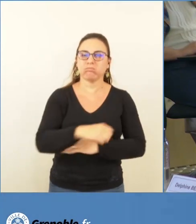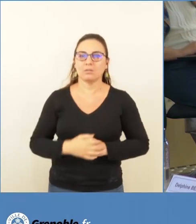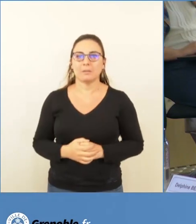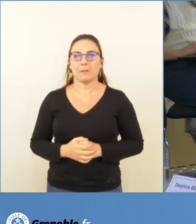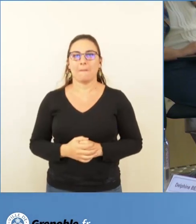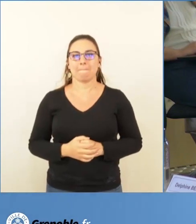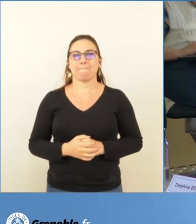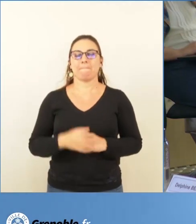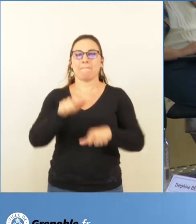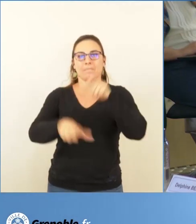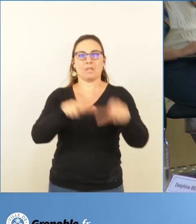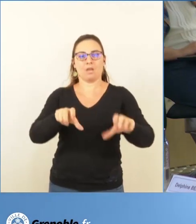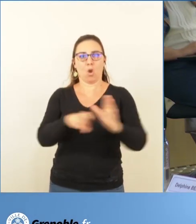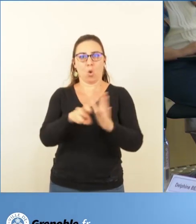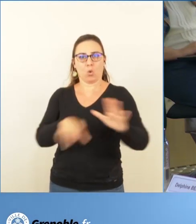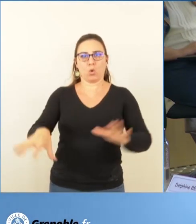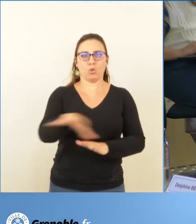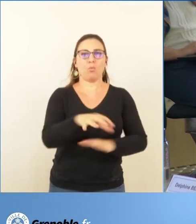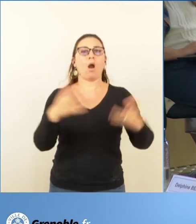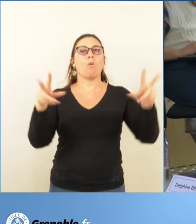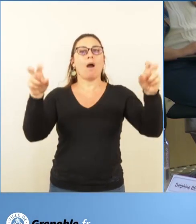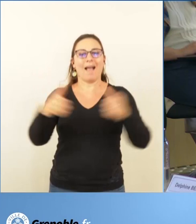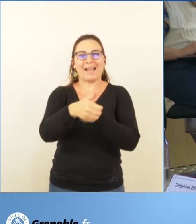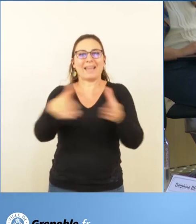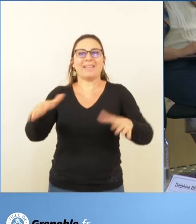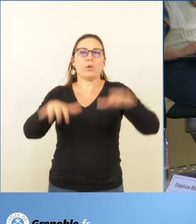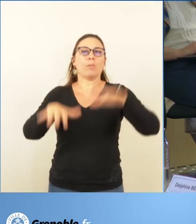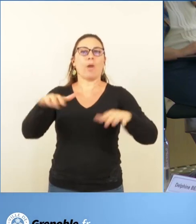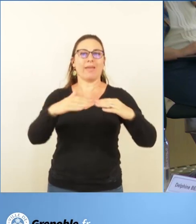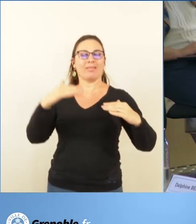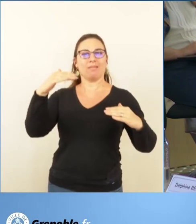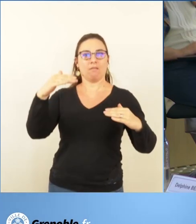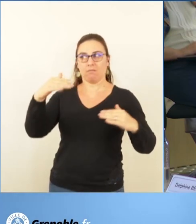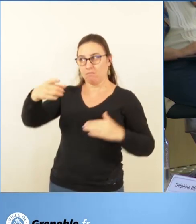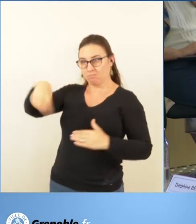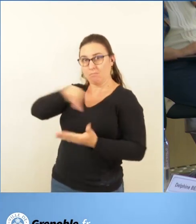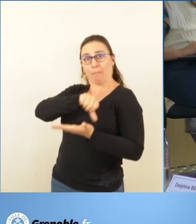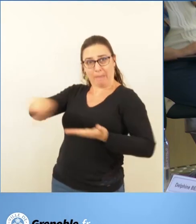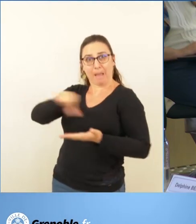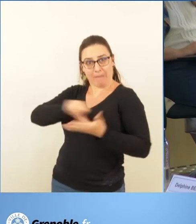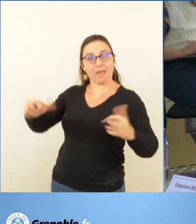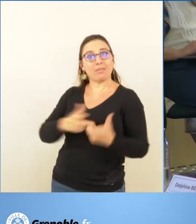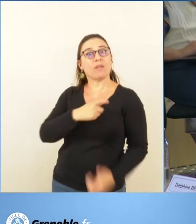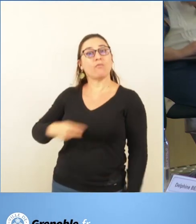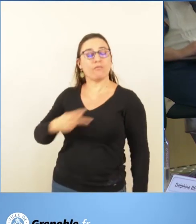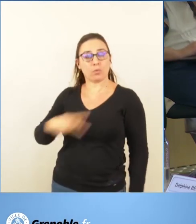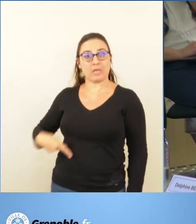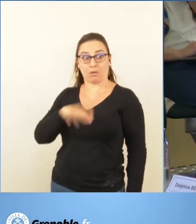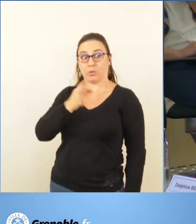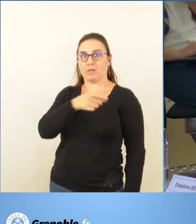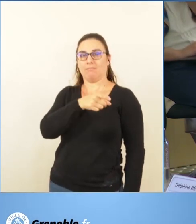vendu au grenoblois c'est-à-dire aux catégories moyennes qui payent la taxe foncière